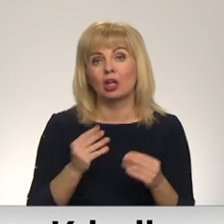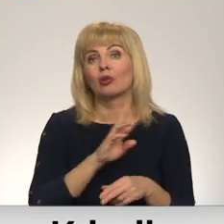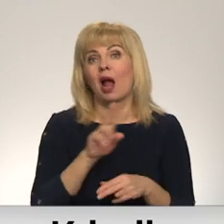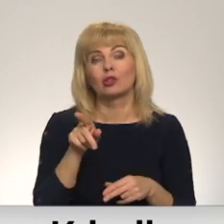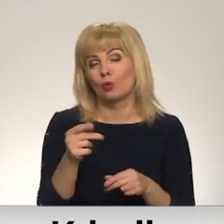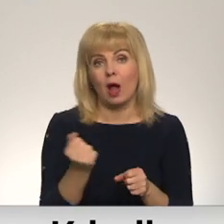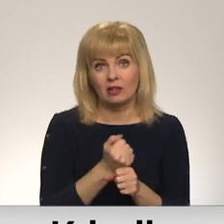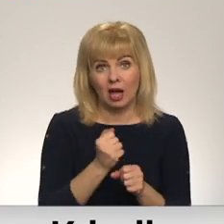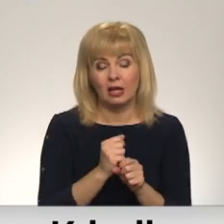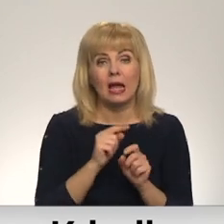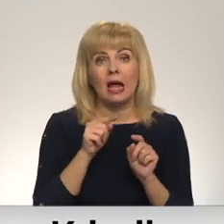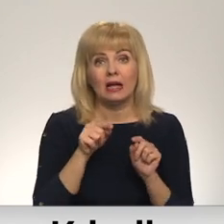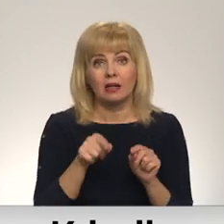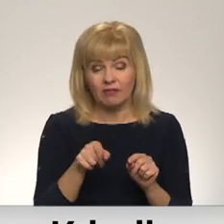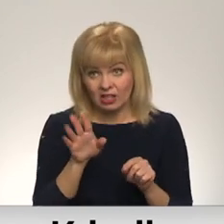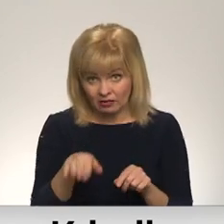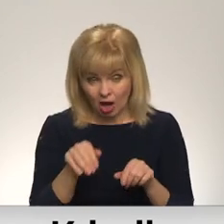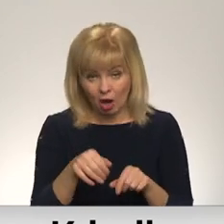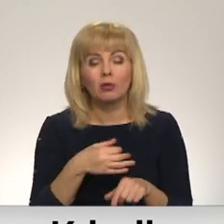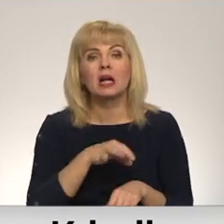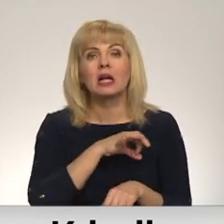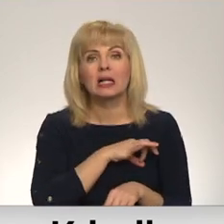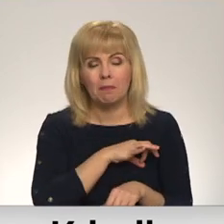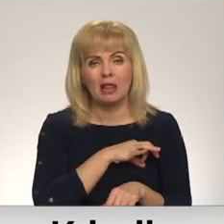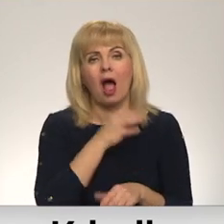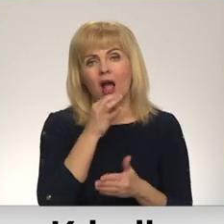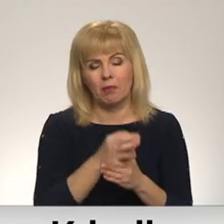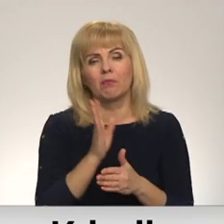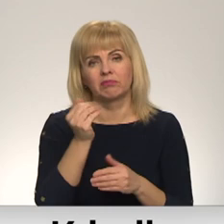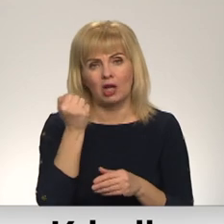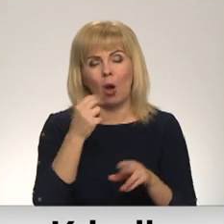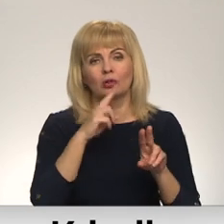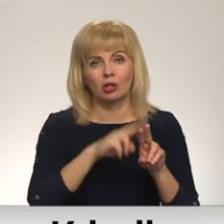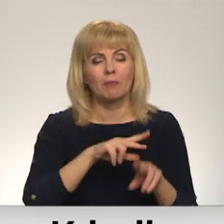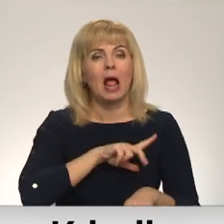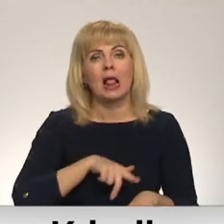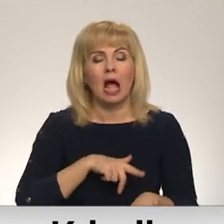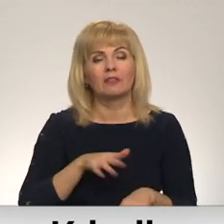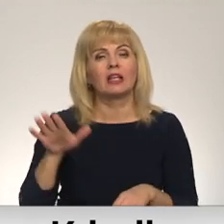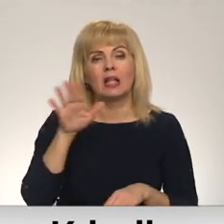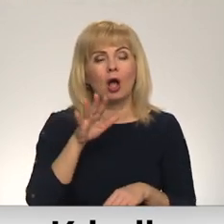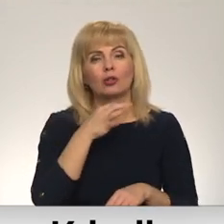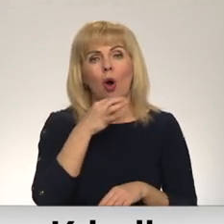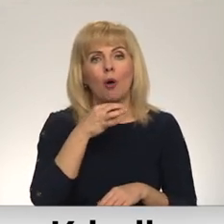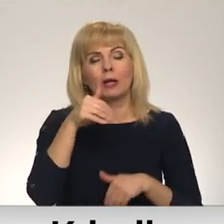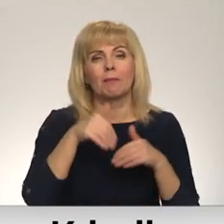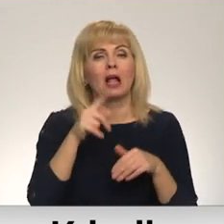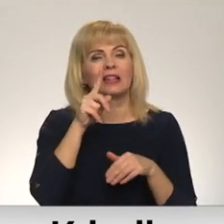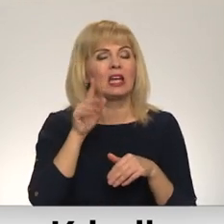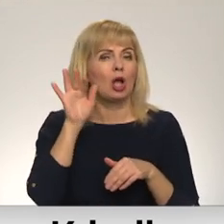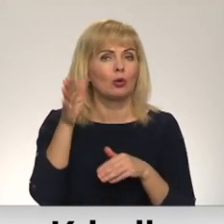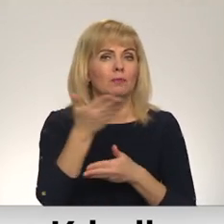to dara, iestājas krimināla atbildība un draud reāls cietumsots. Arī Latvijas Nacionālā opera un balets turpmāk sadarbosies tikai